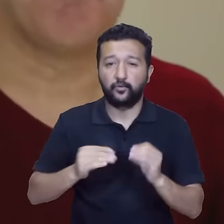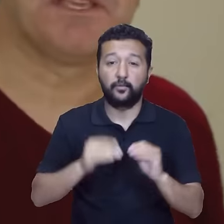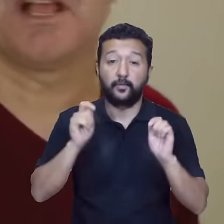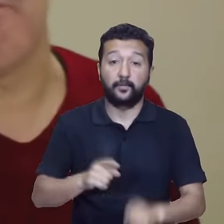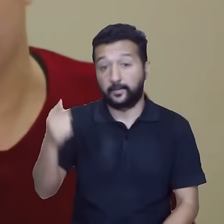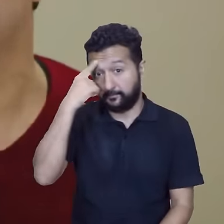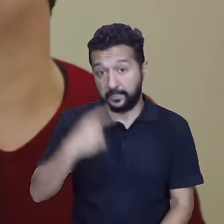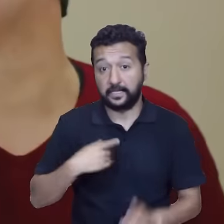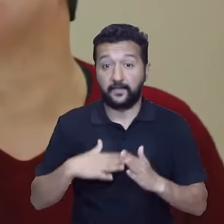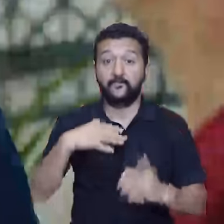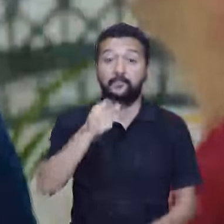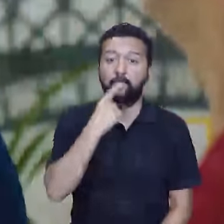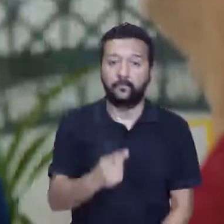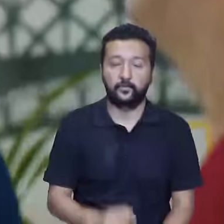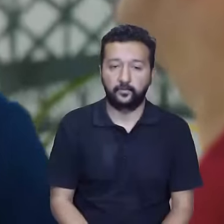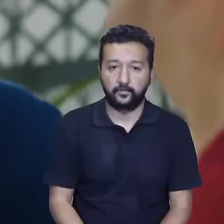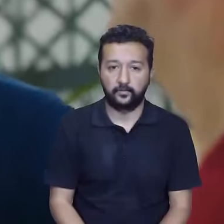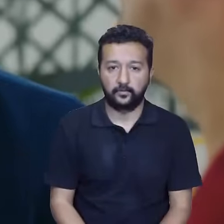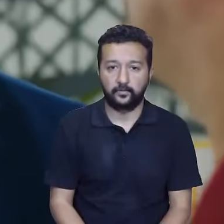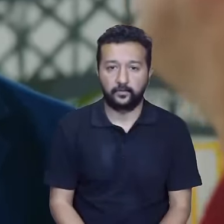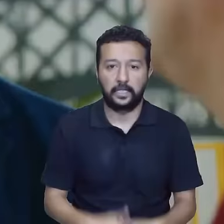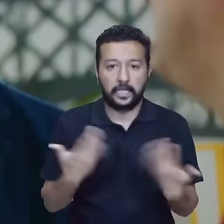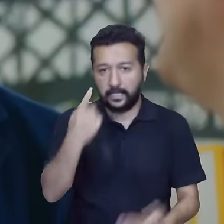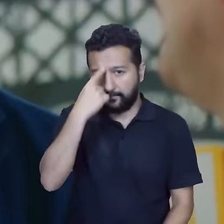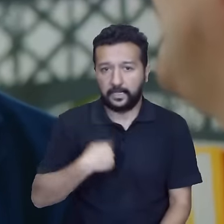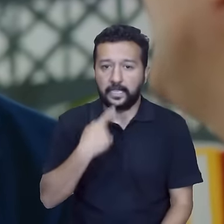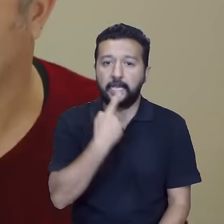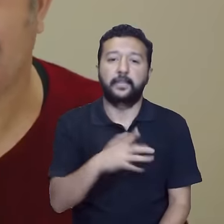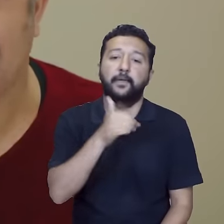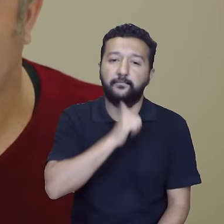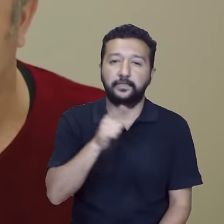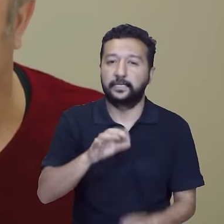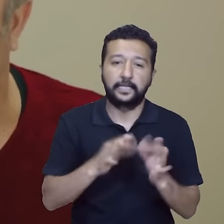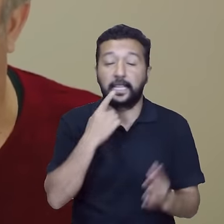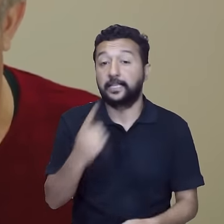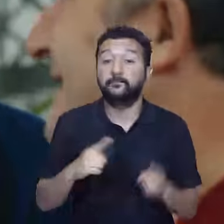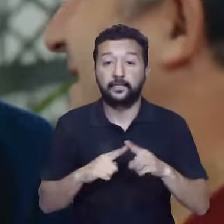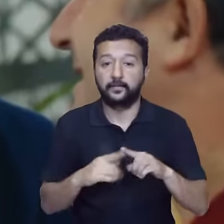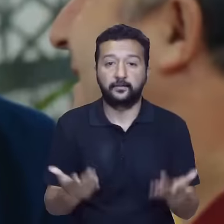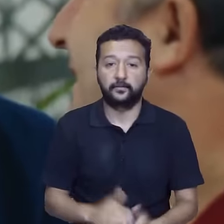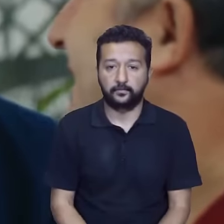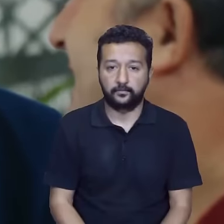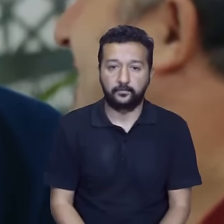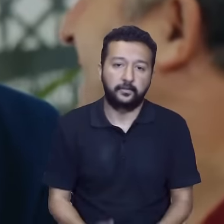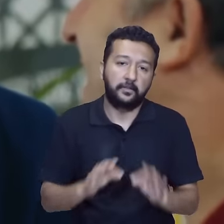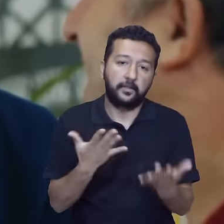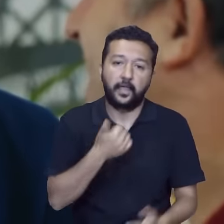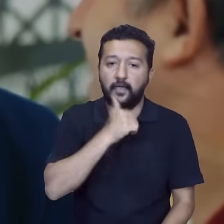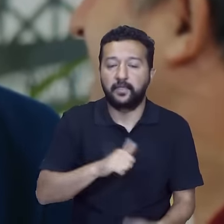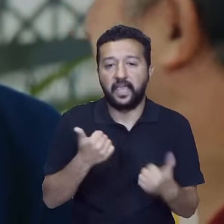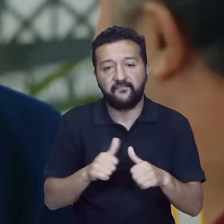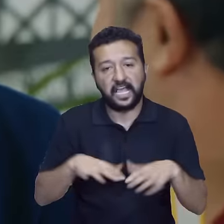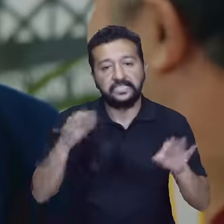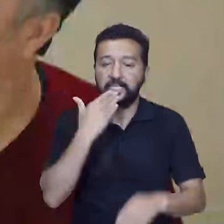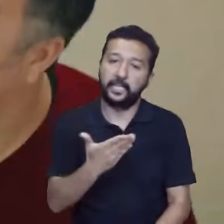yapıyor. Bekara ev vermem diyor. Bekar deme o zaman abi. Ne diyeyim Tarık? Ne bileyim abi evlilik